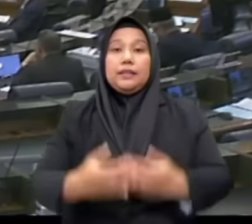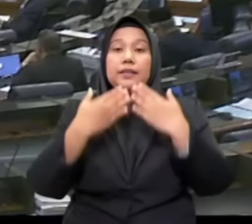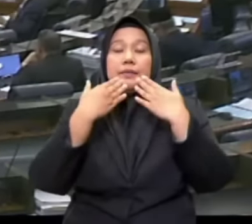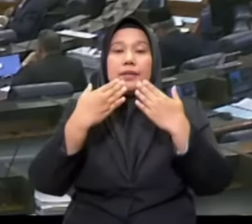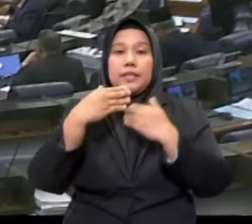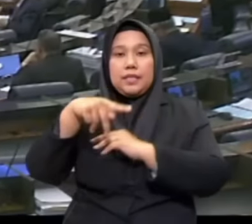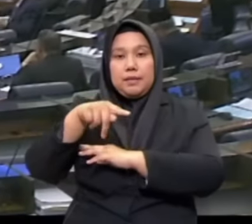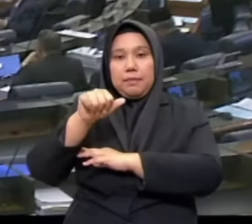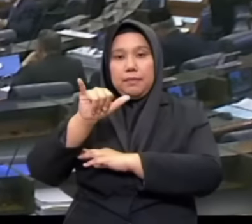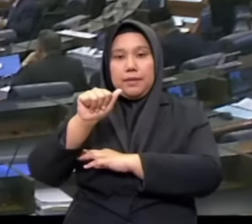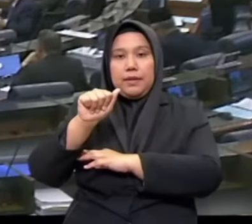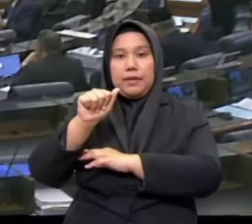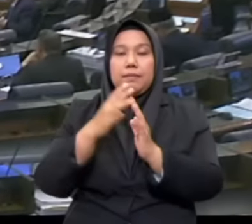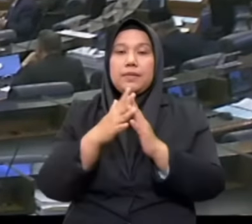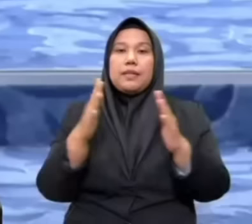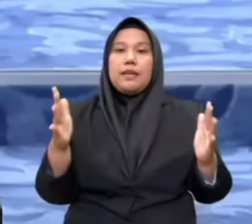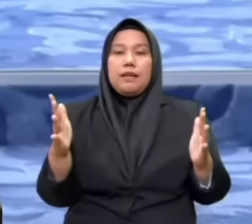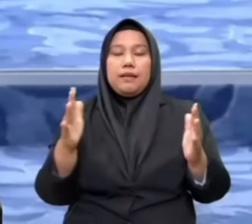Besar.